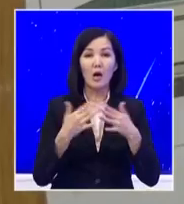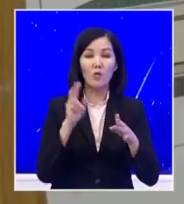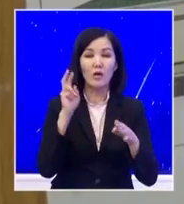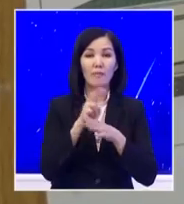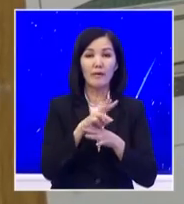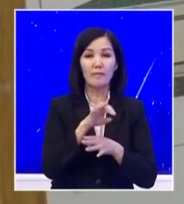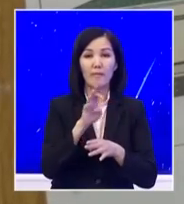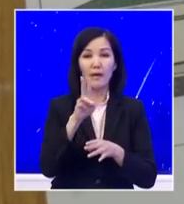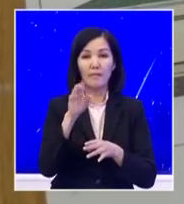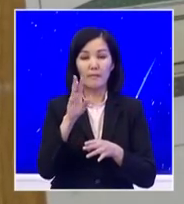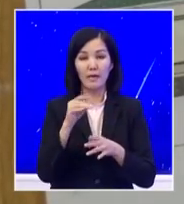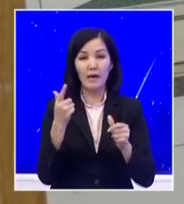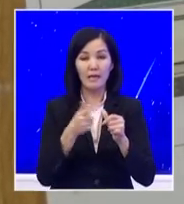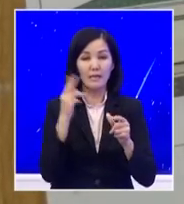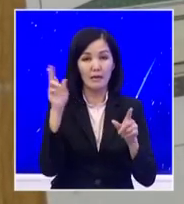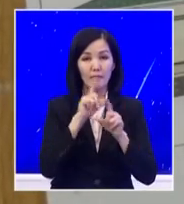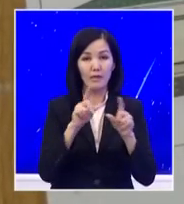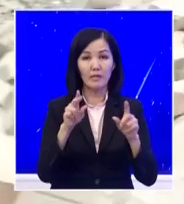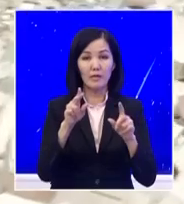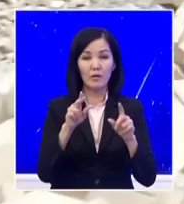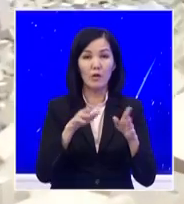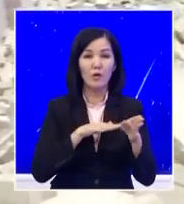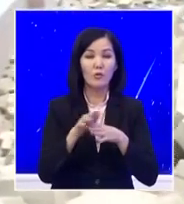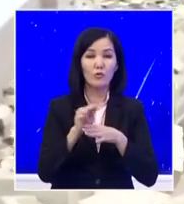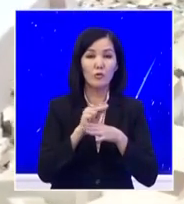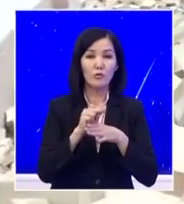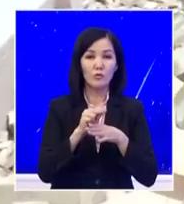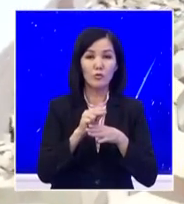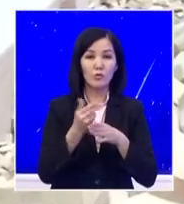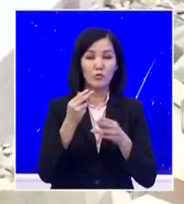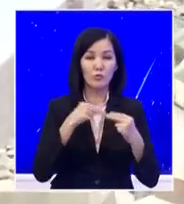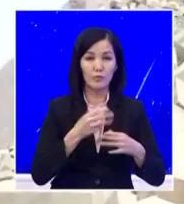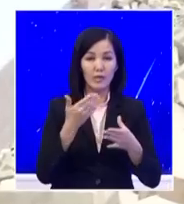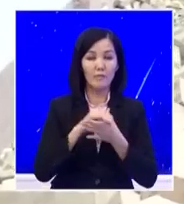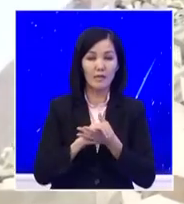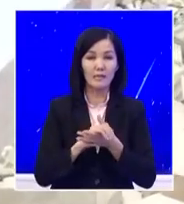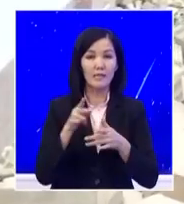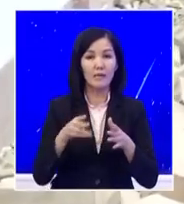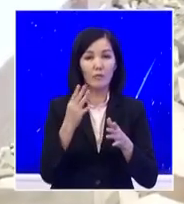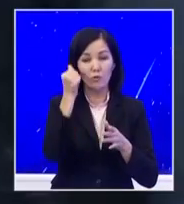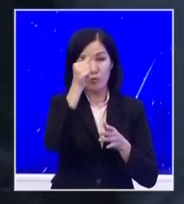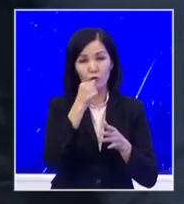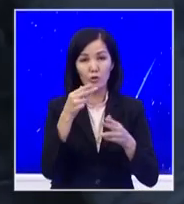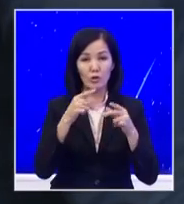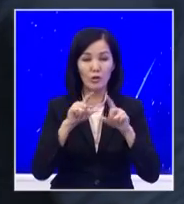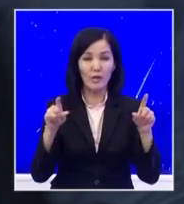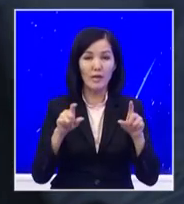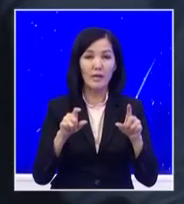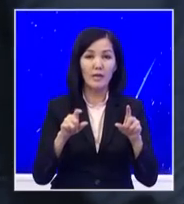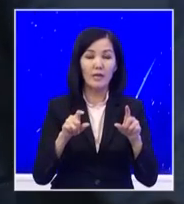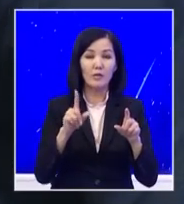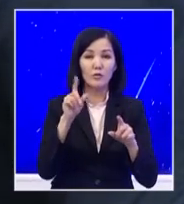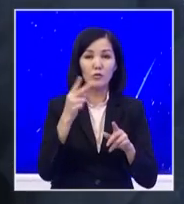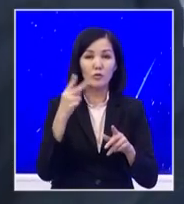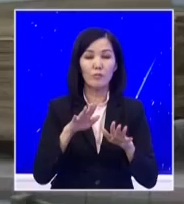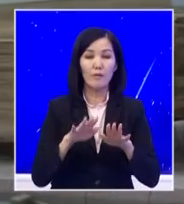Мами атындағы орта мектепте қызу жүріп жатқан күрделі жөндеу жұмыстарымен танысты. 2004 жылы бой көтерген білім шаңырағы